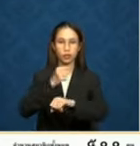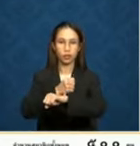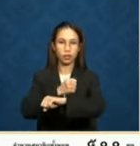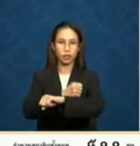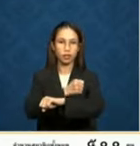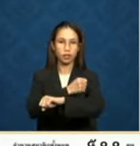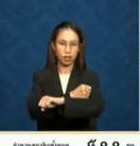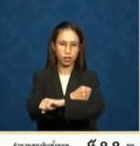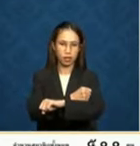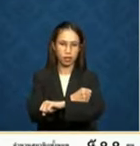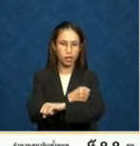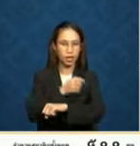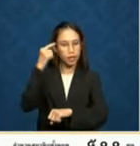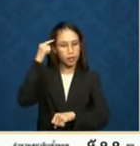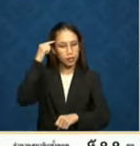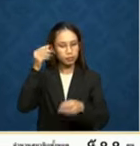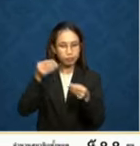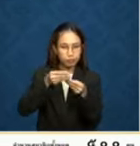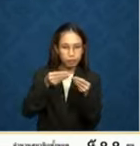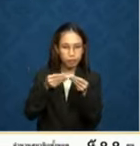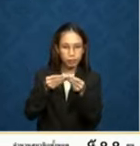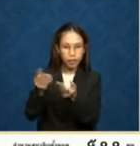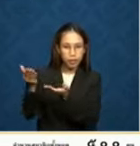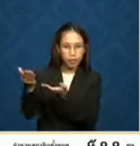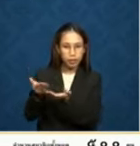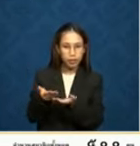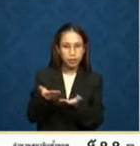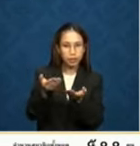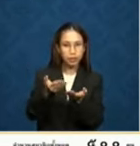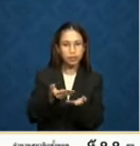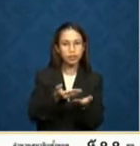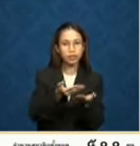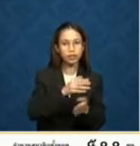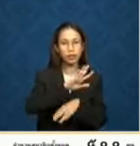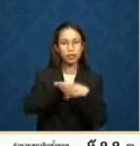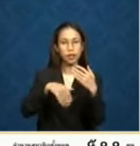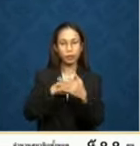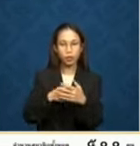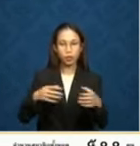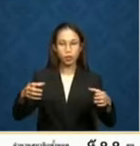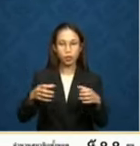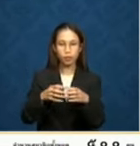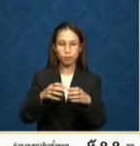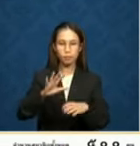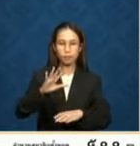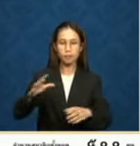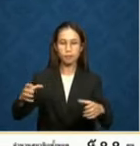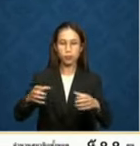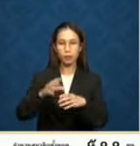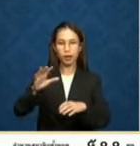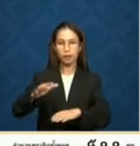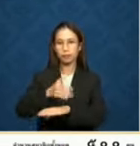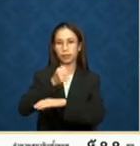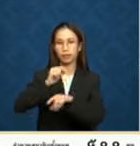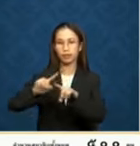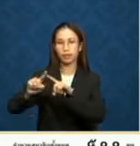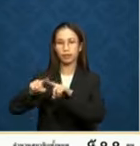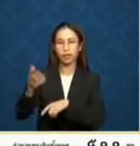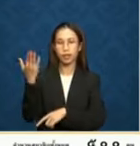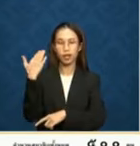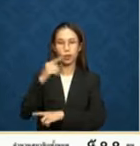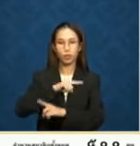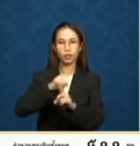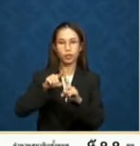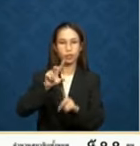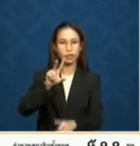การระดบสมองโดยการขอเชิญทุกพักการเมืองเข้าเสวนาที่ผ่านมาคือวนที่ส